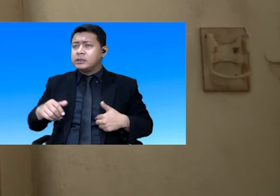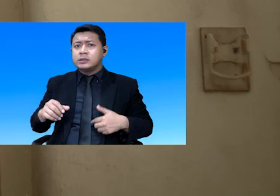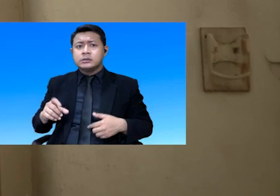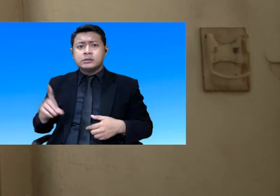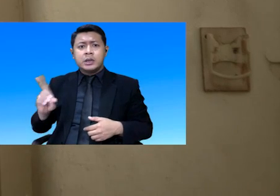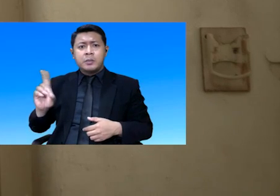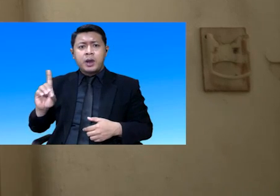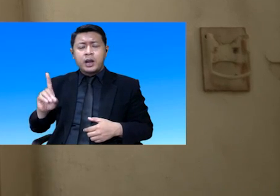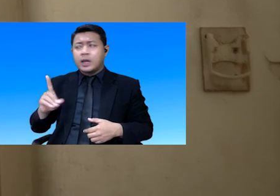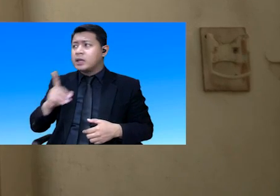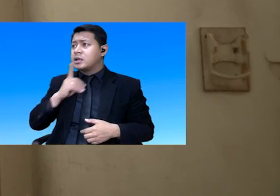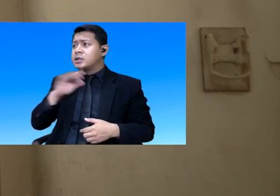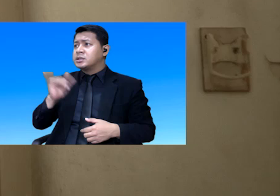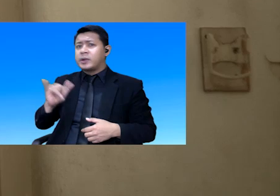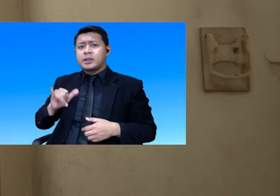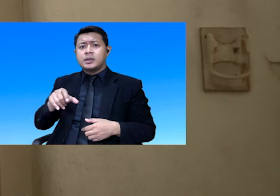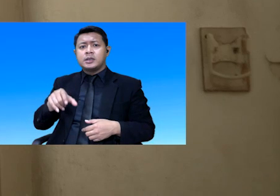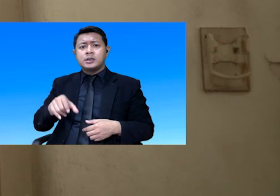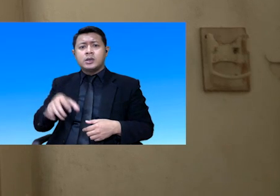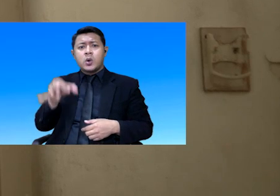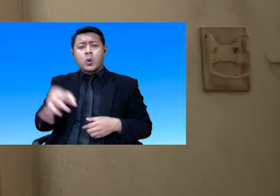Rasa-rasanya aku ada di medan peperangan.